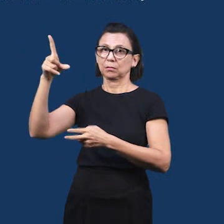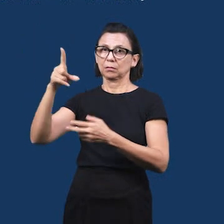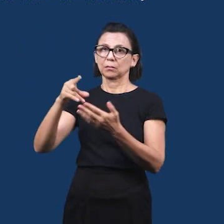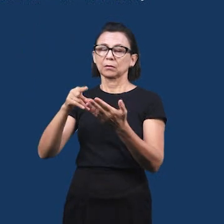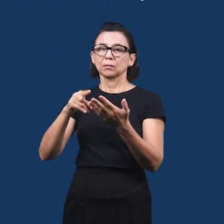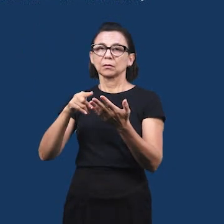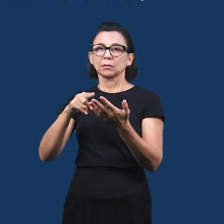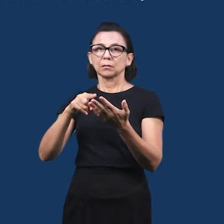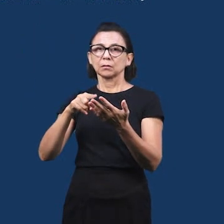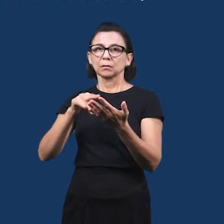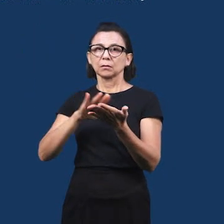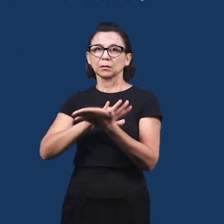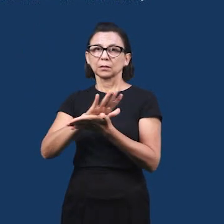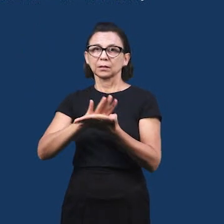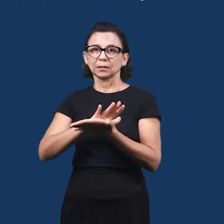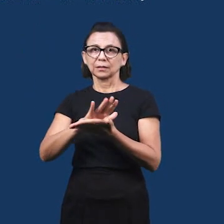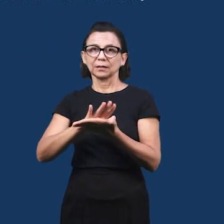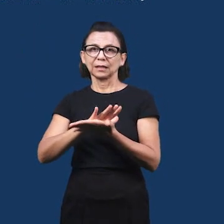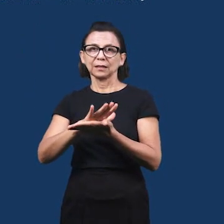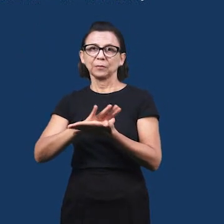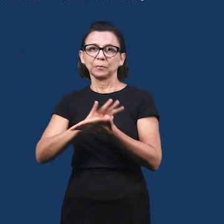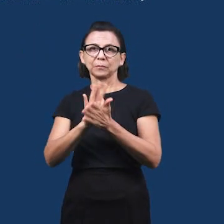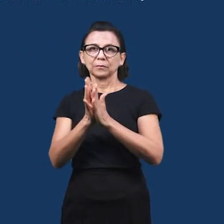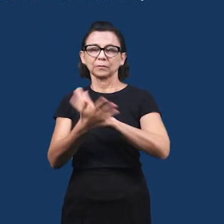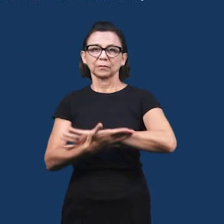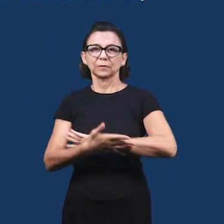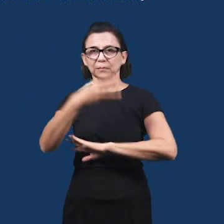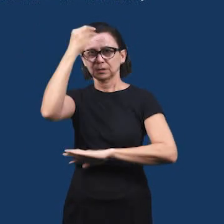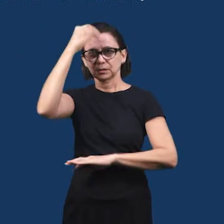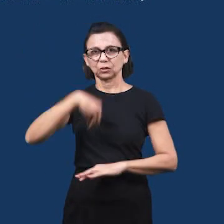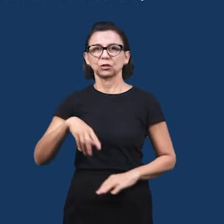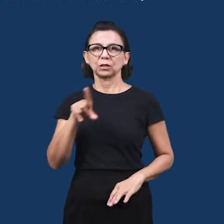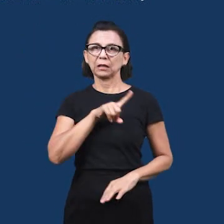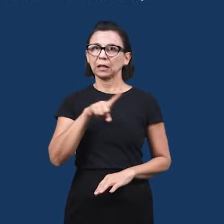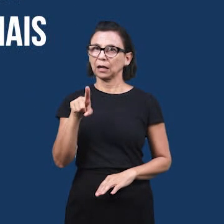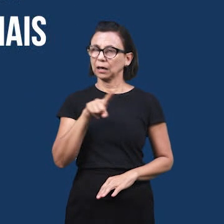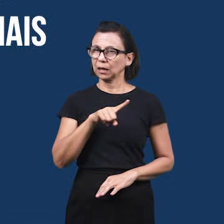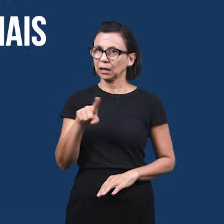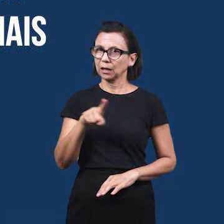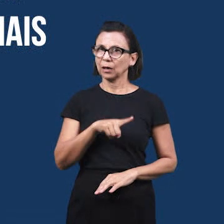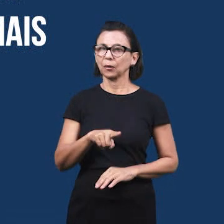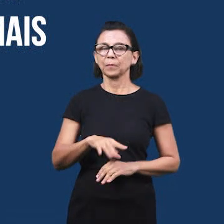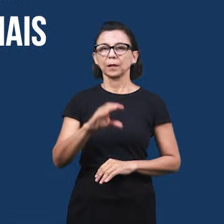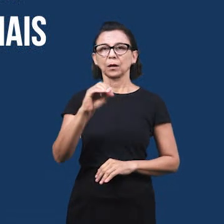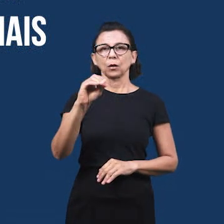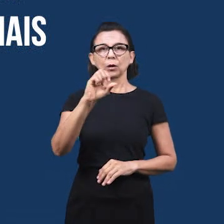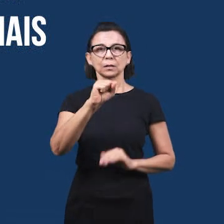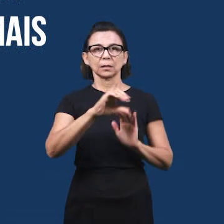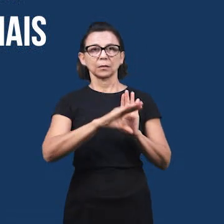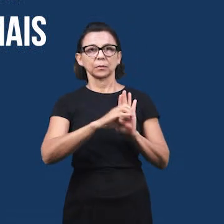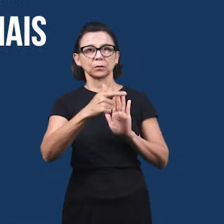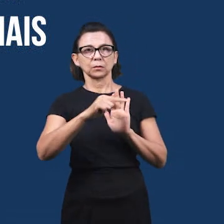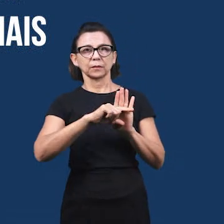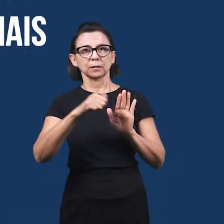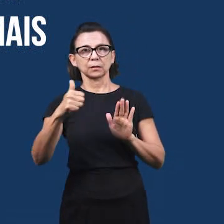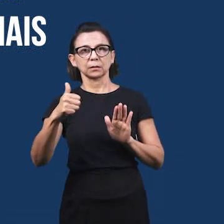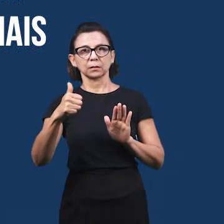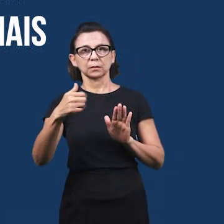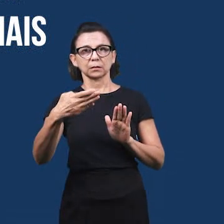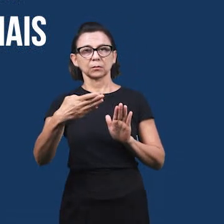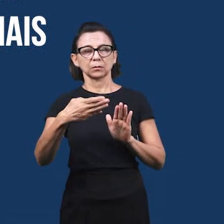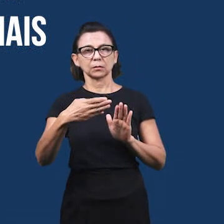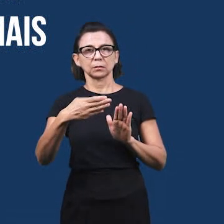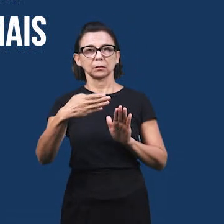Царствие Божье, оно не поколеблется. И для этого Царства мы трудимся. Как текст